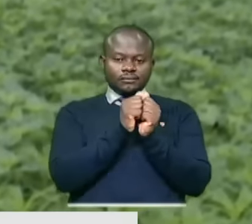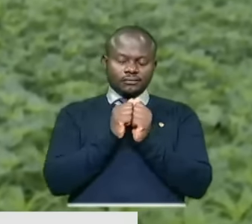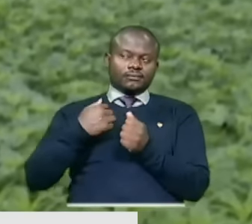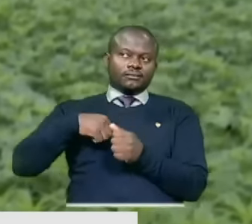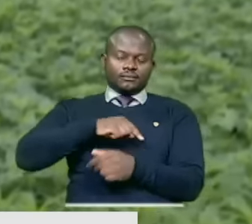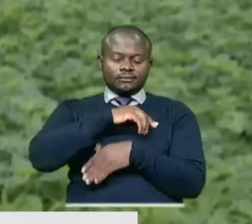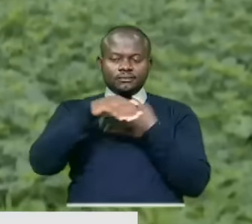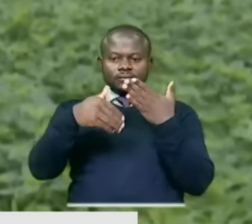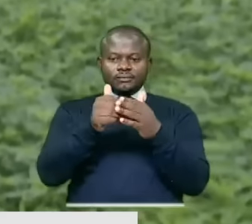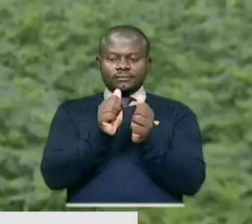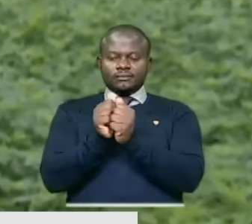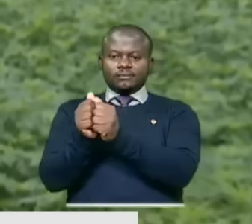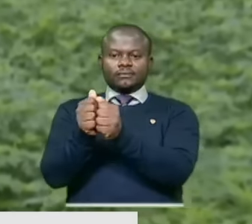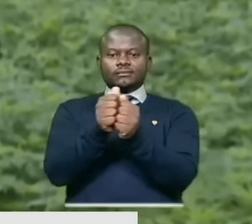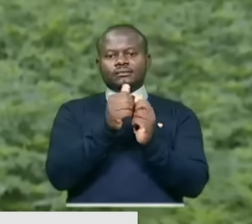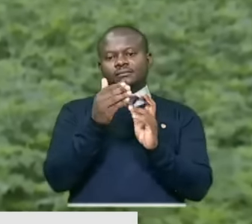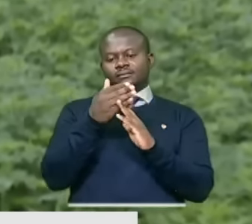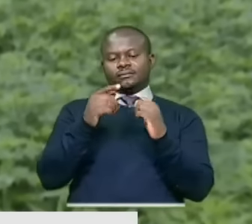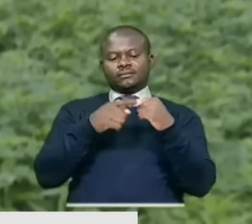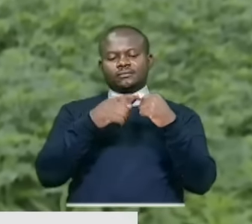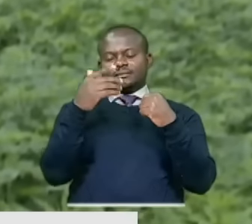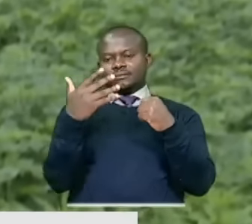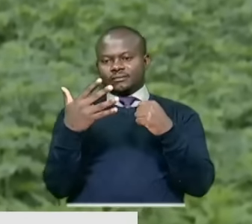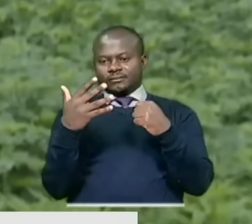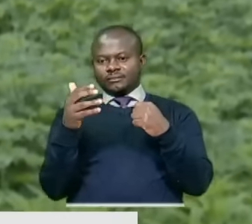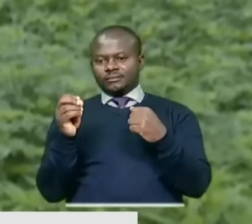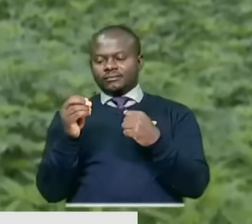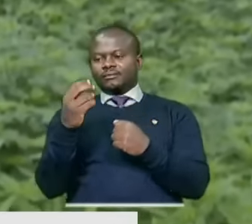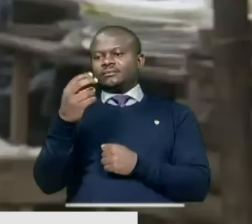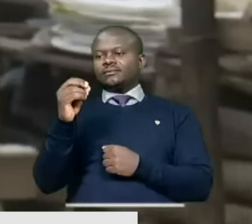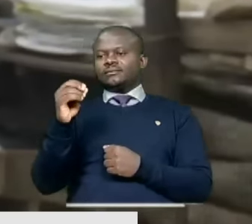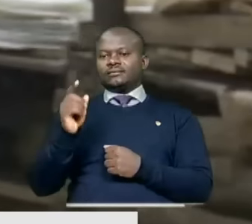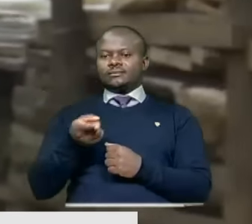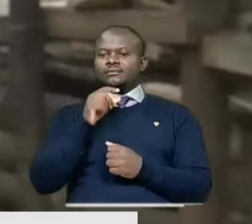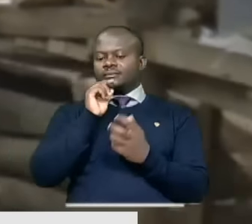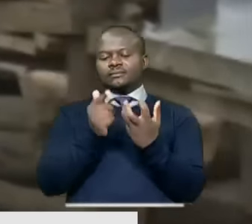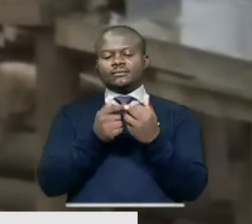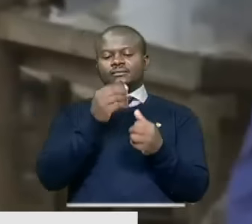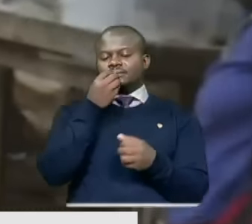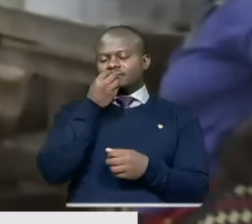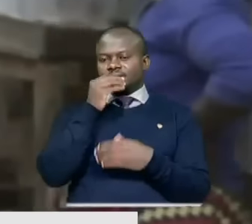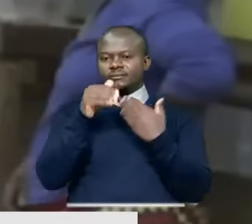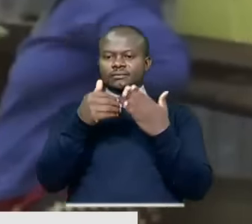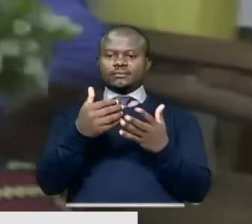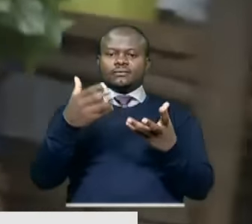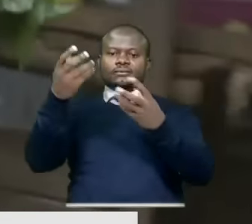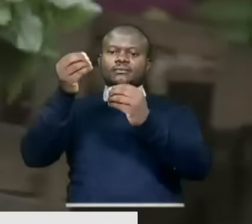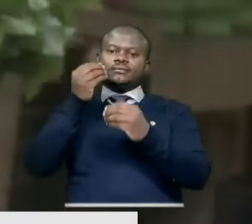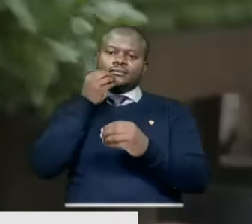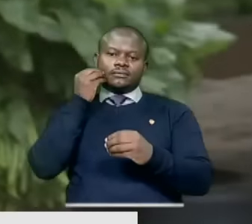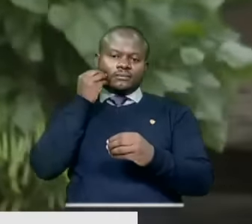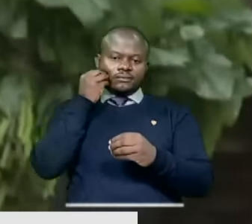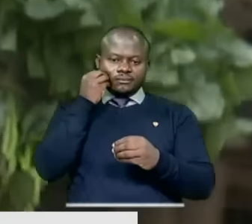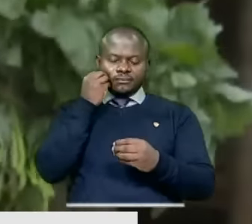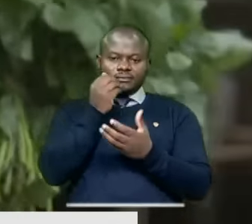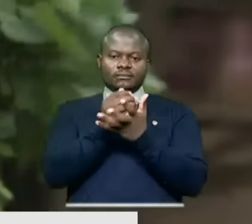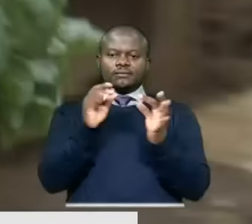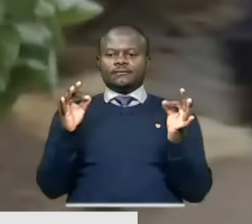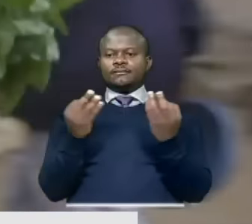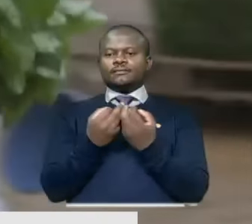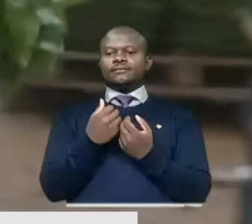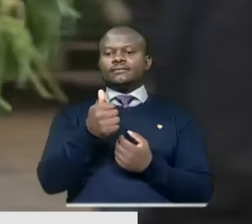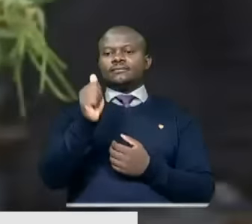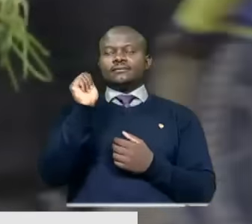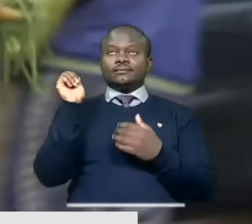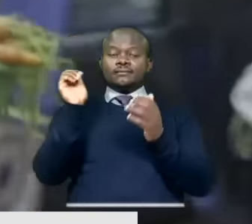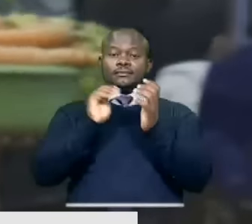hagati y'65,000 n'200,000 batabariyemo ibyo kurya baba bajyanye mu rugo gutunga imiryango yabo bavuga